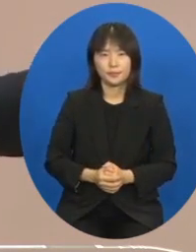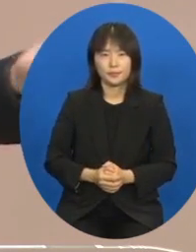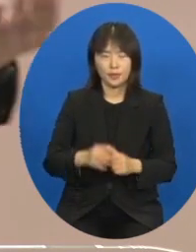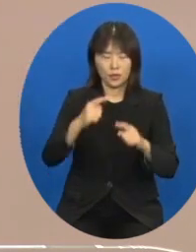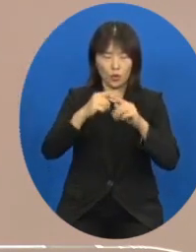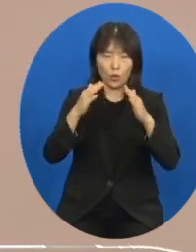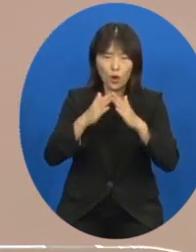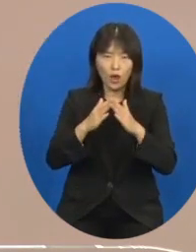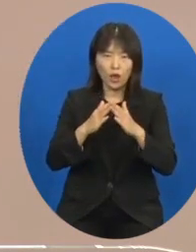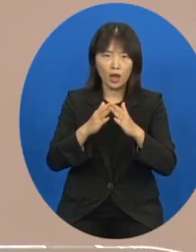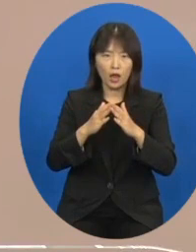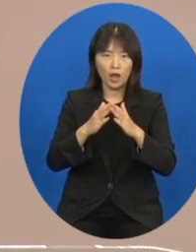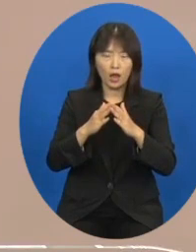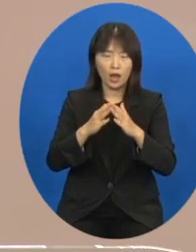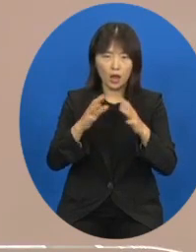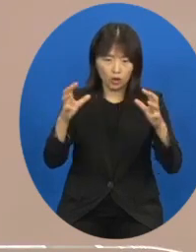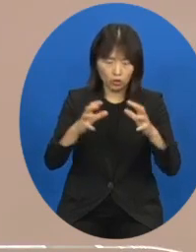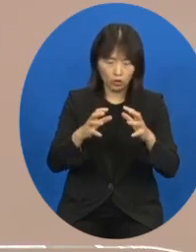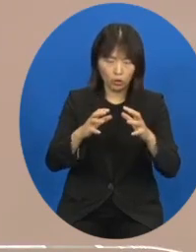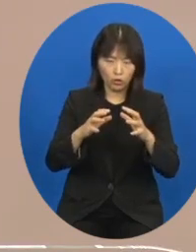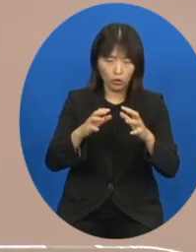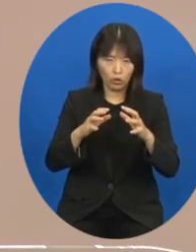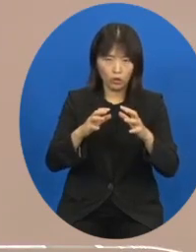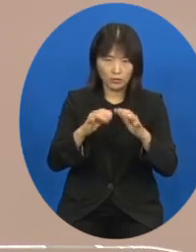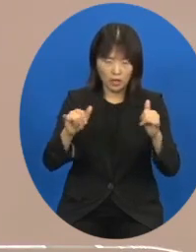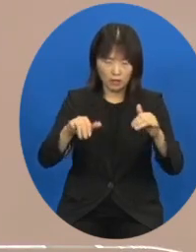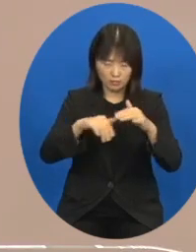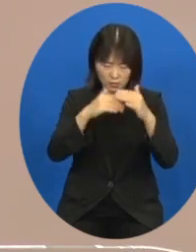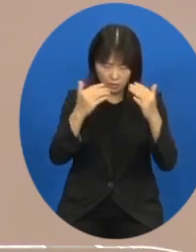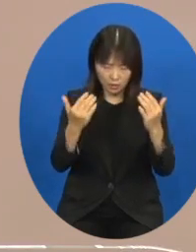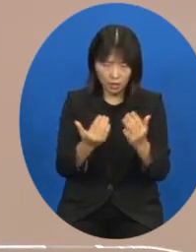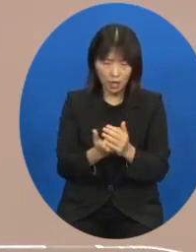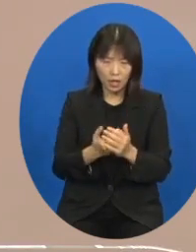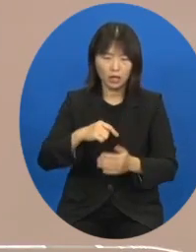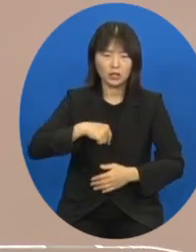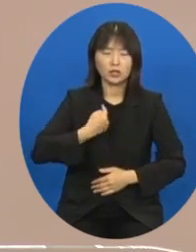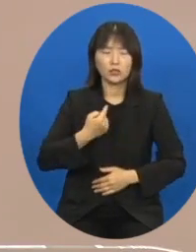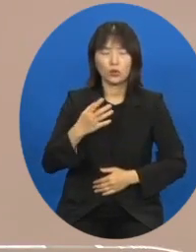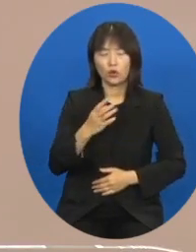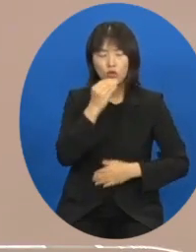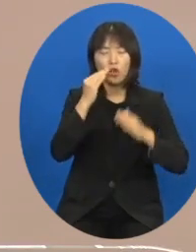교회 구성원 모두가 다 자기가 성전이 되는 거예요.